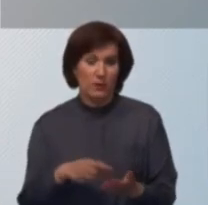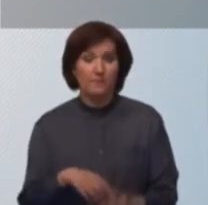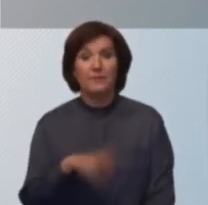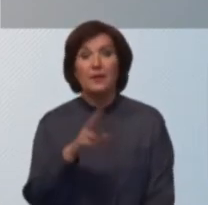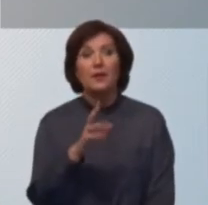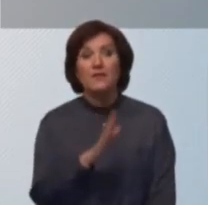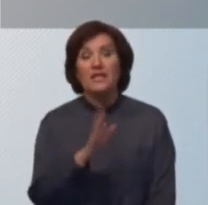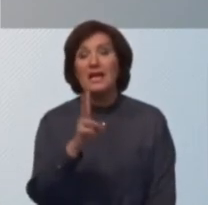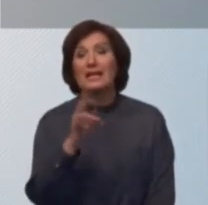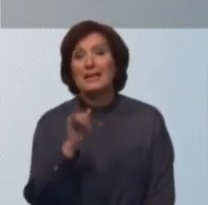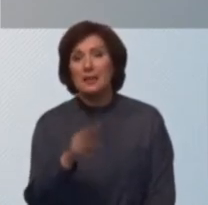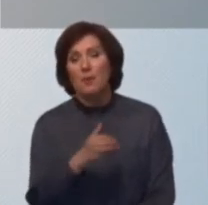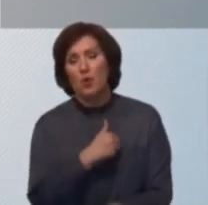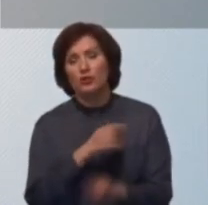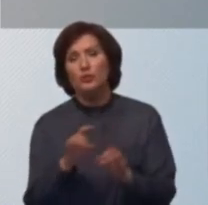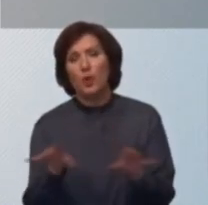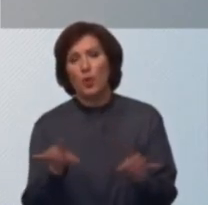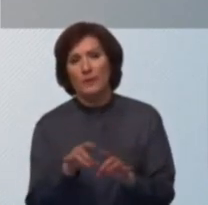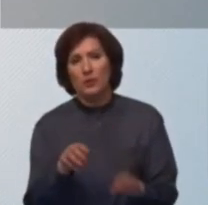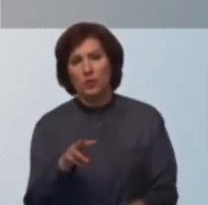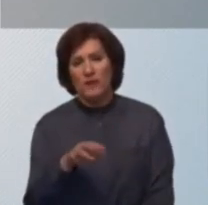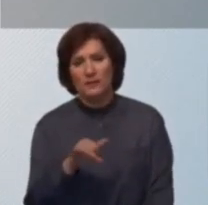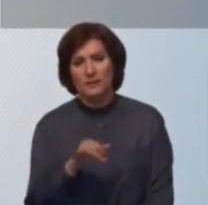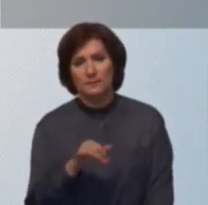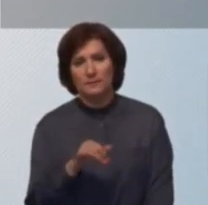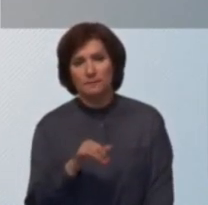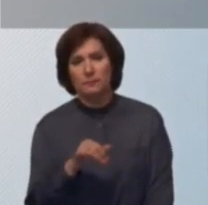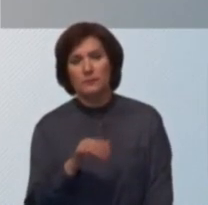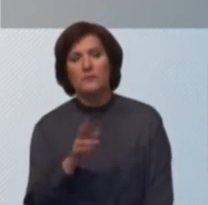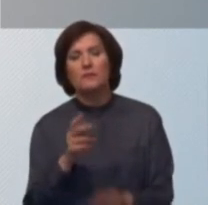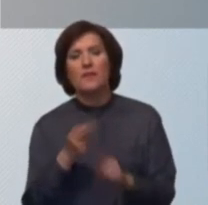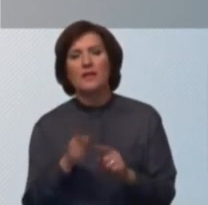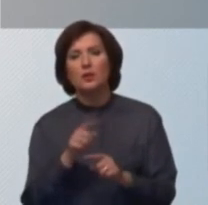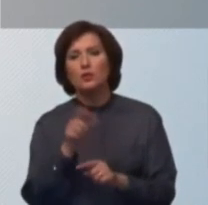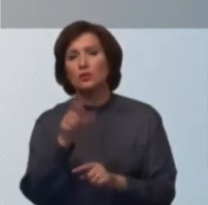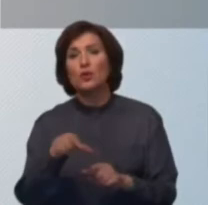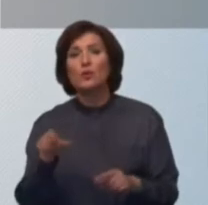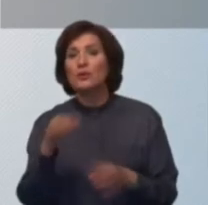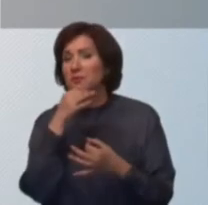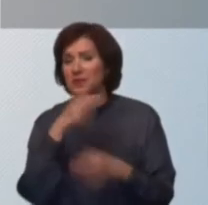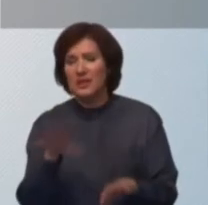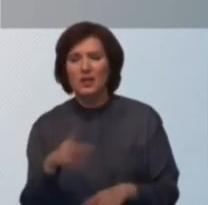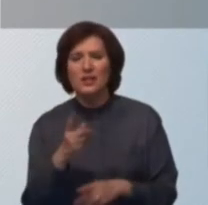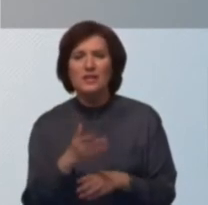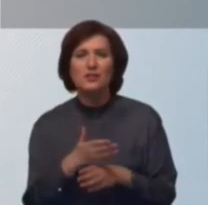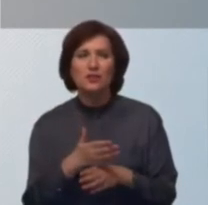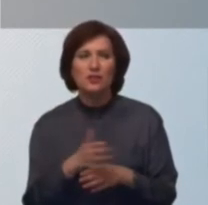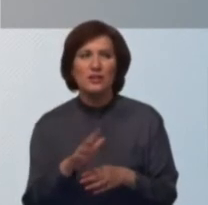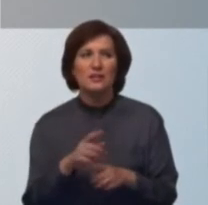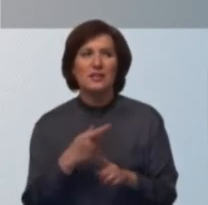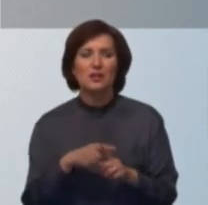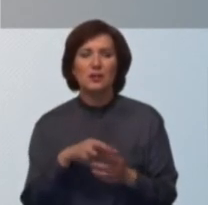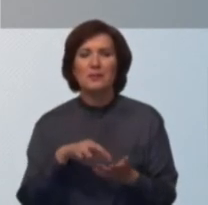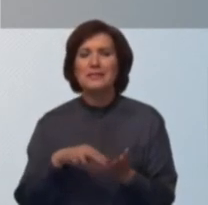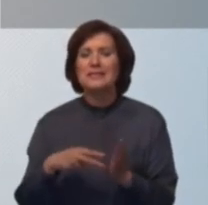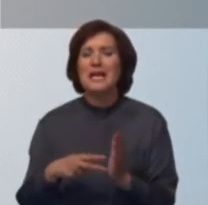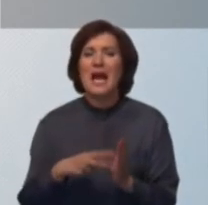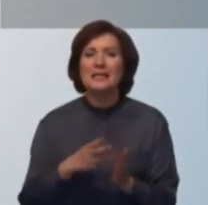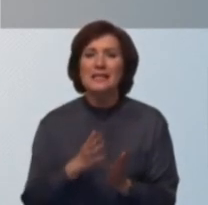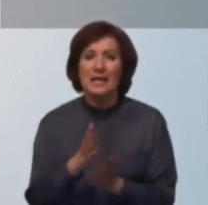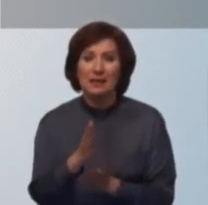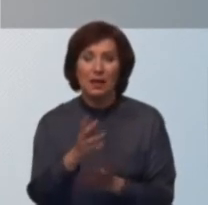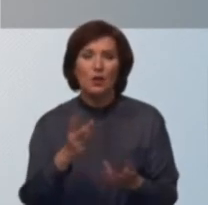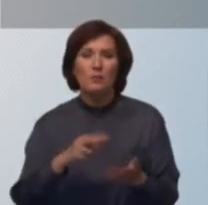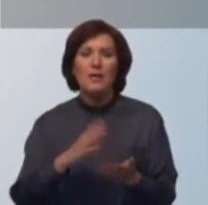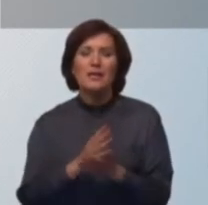Ким тоже хочет прокомментировать. Это то, что людям не нравится. Это одна из частей должна быть стратегия. Надо